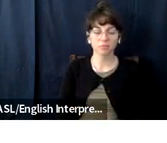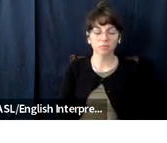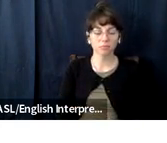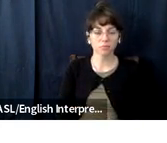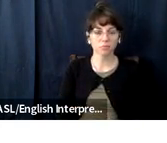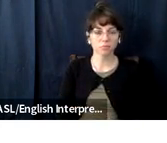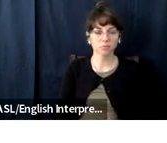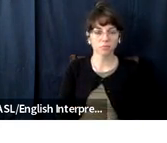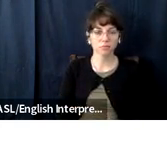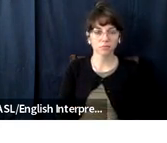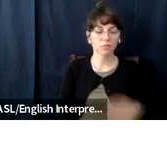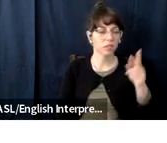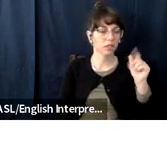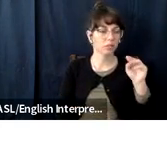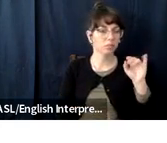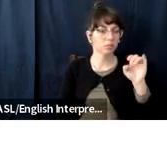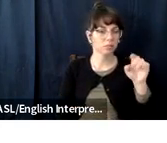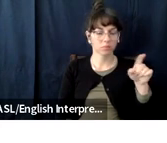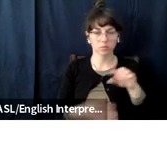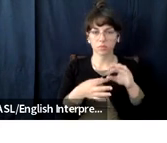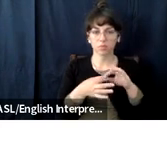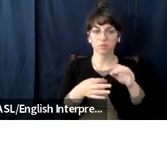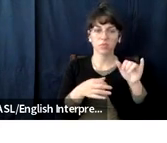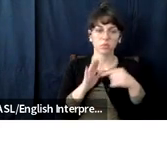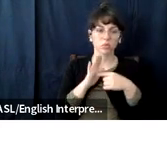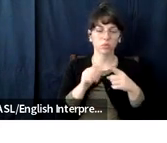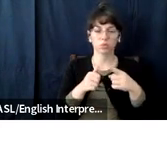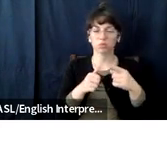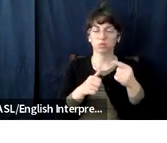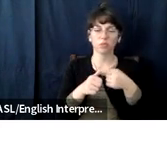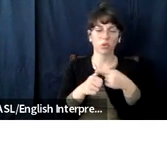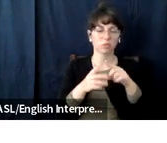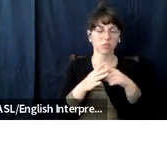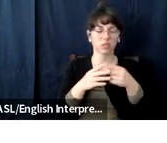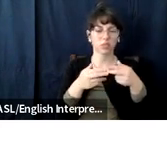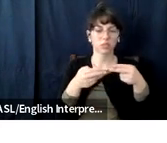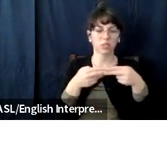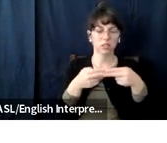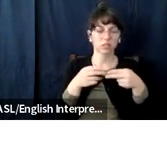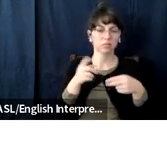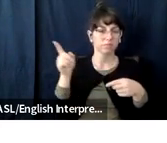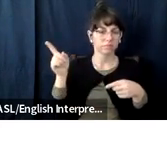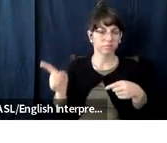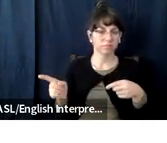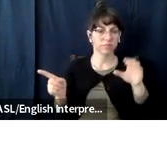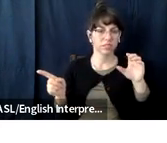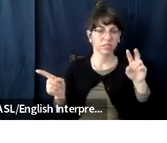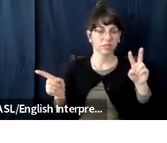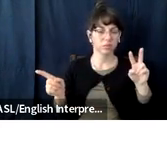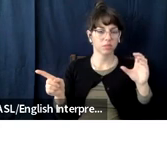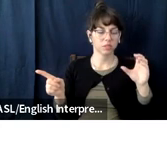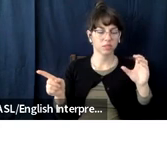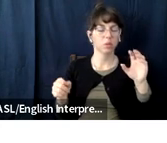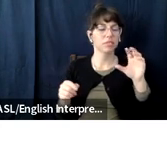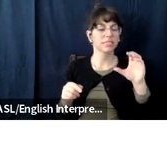So as Kami mentioned, and it was written in one of the first slides, these are our C2C programs, as you can tell, the dark green ones were the